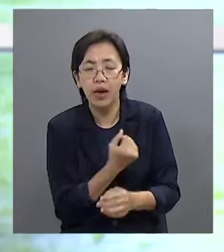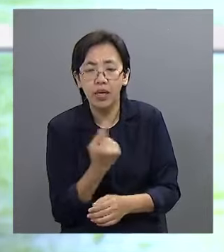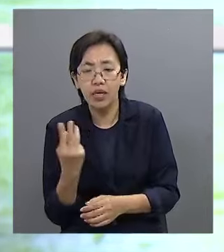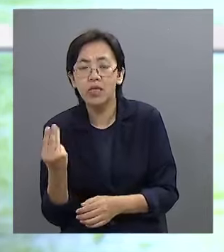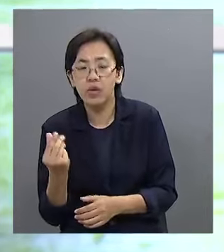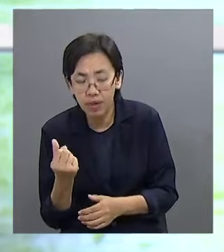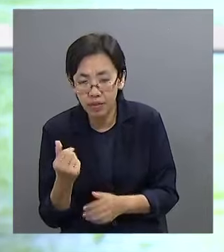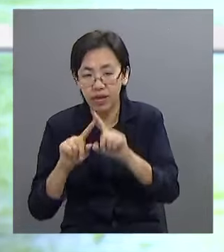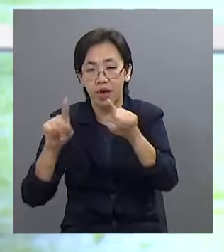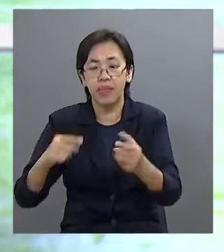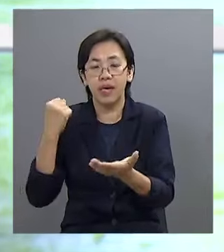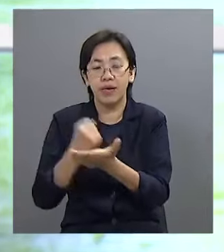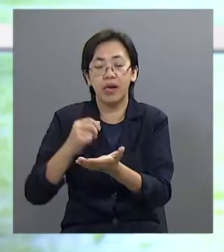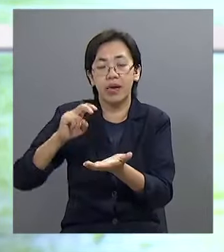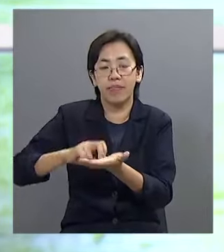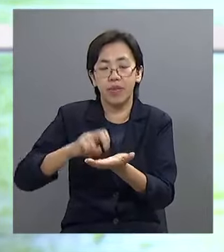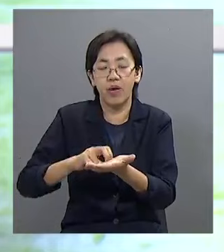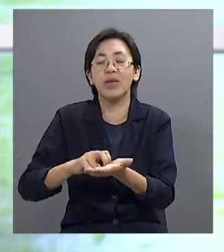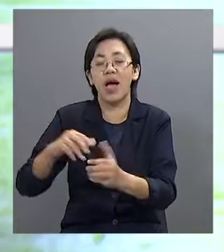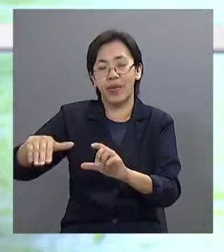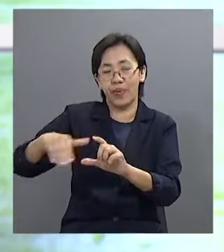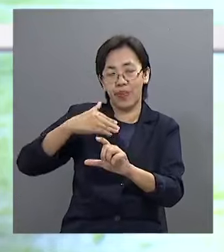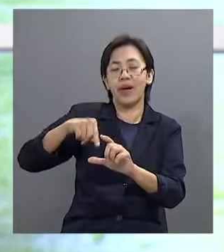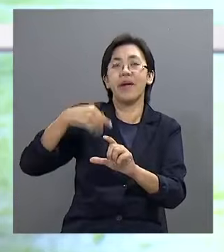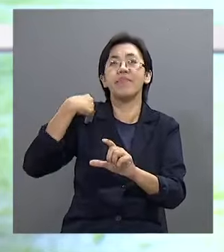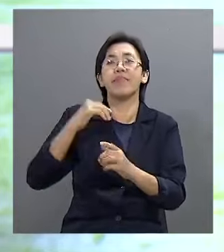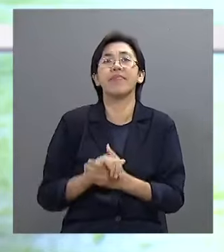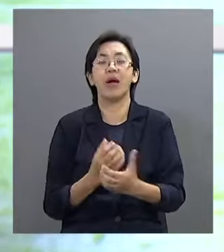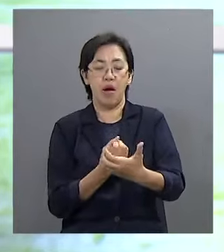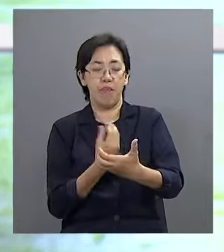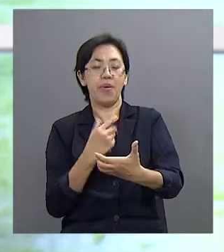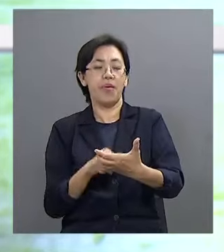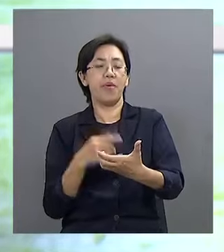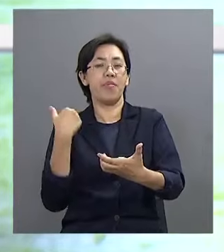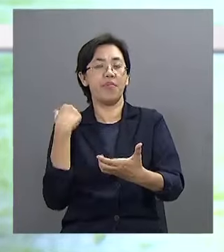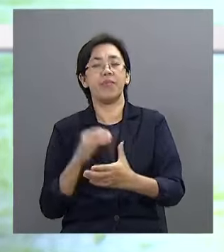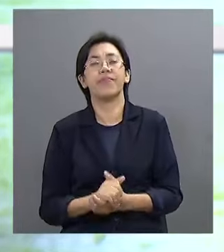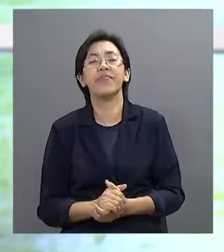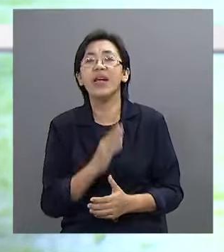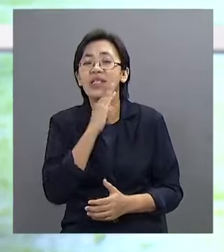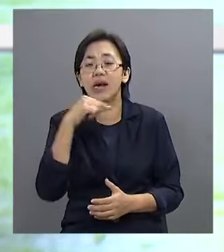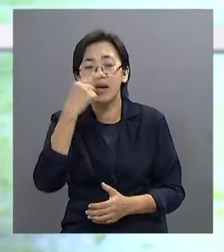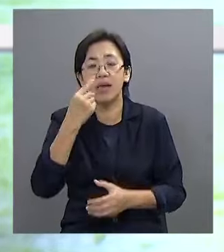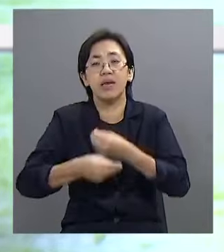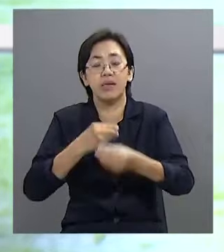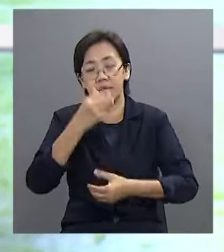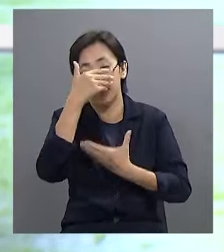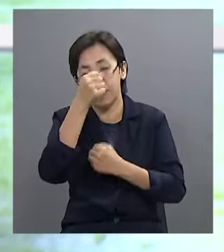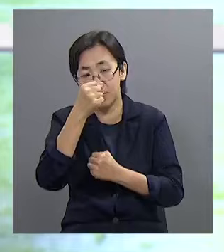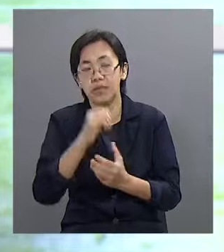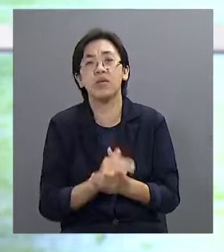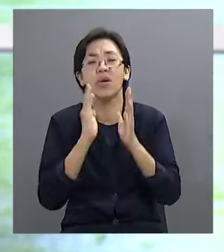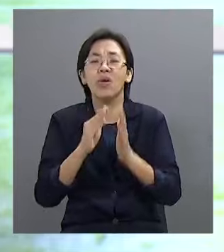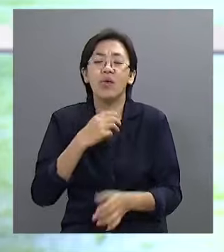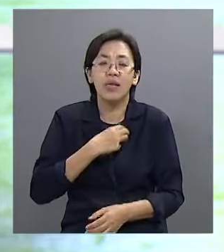งผ่านช่องทางอิเล็กทรอนิกส์นั่นเองค่ะอันนี้เรียนแจ้งกันนะคะแต่สำหรับในเชิงพาณิชย์ตรงนี้เนี่ยคุณก็ยังคงต้องมีการจดแจ้งอย่าง